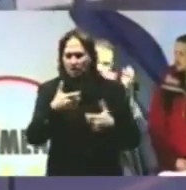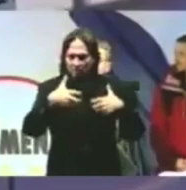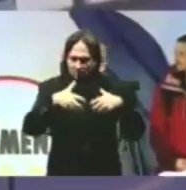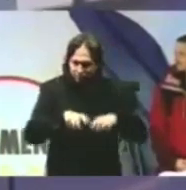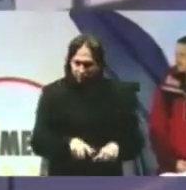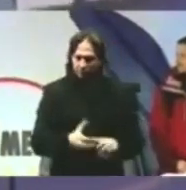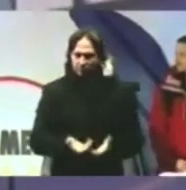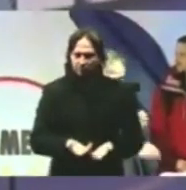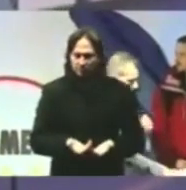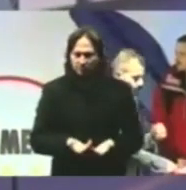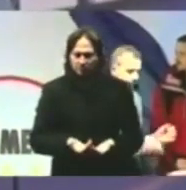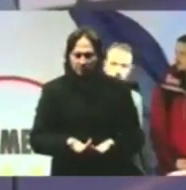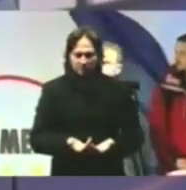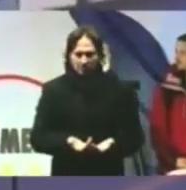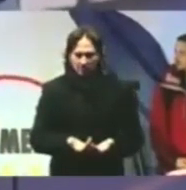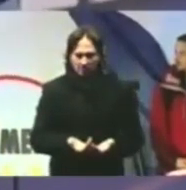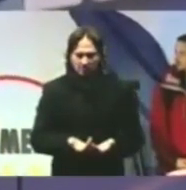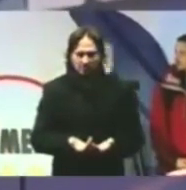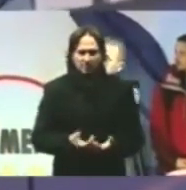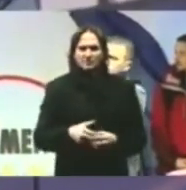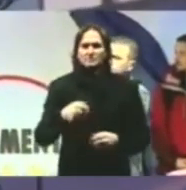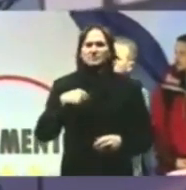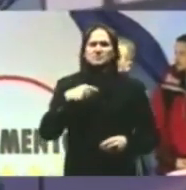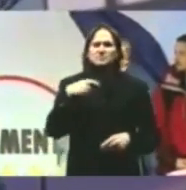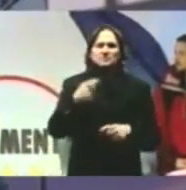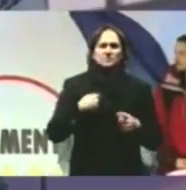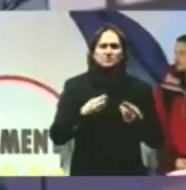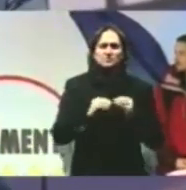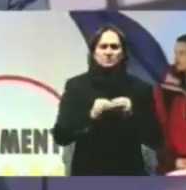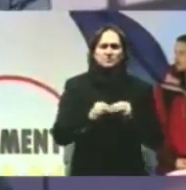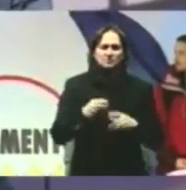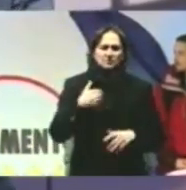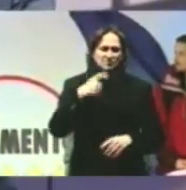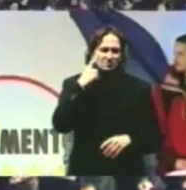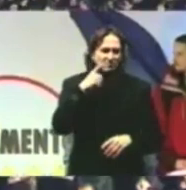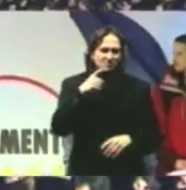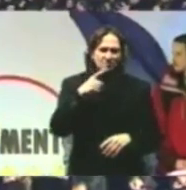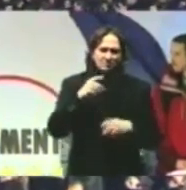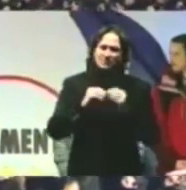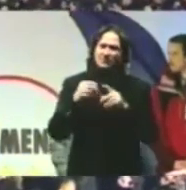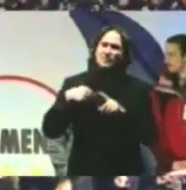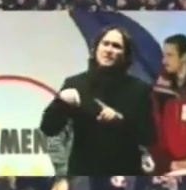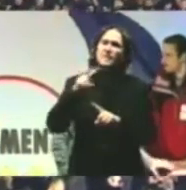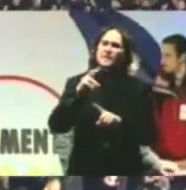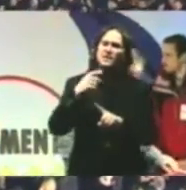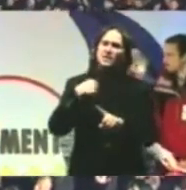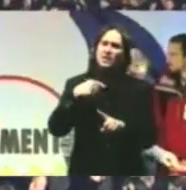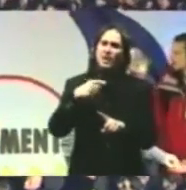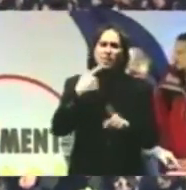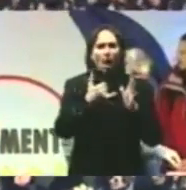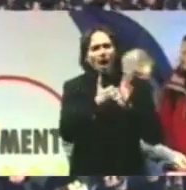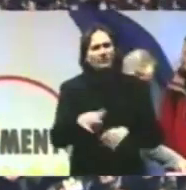Abbiamo fatto... Alla fine lo stipendio non lo pigliamo